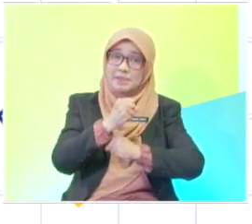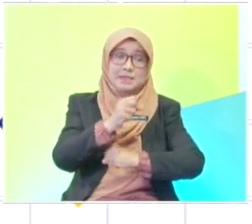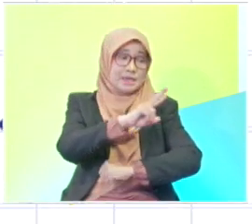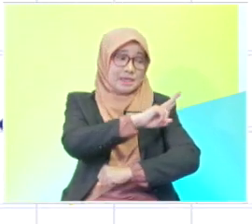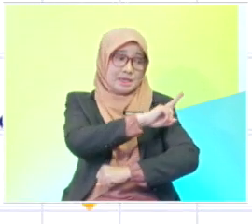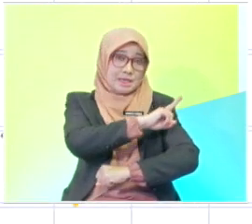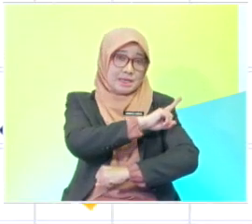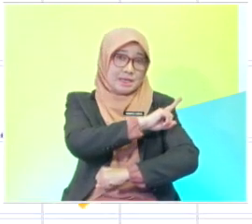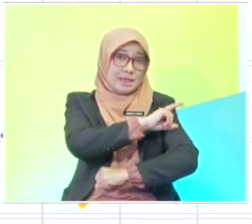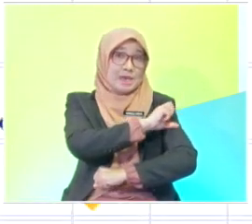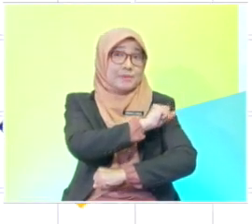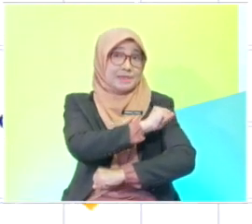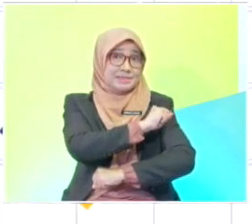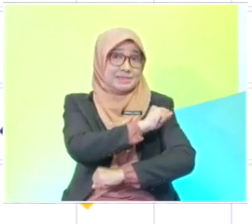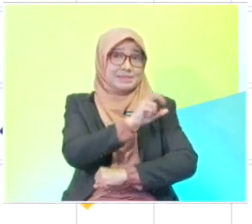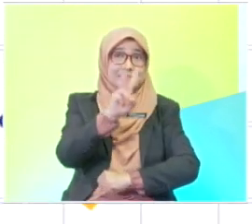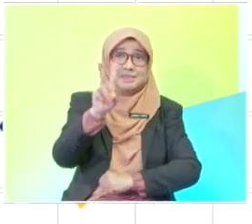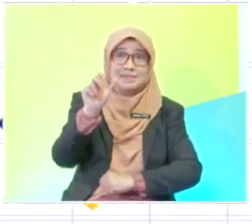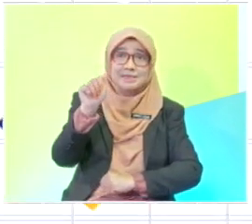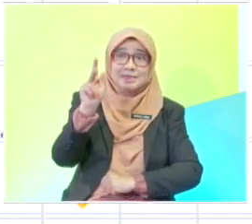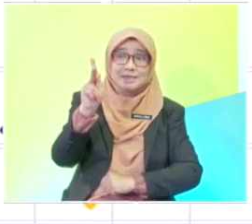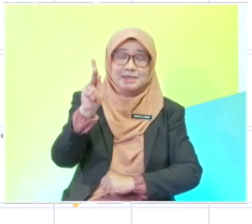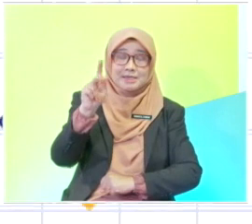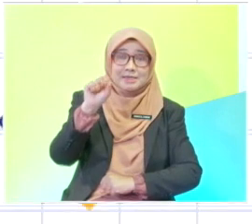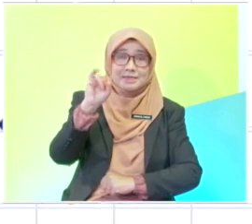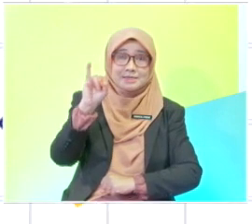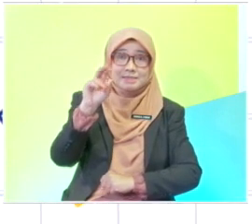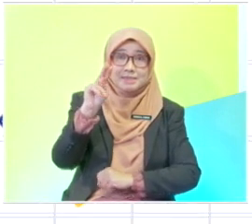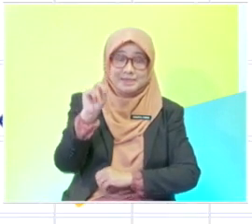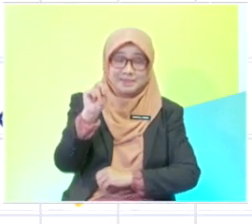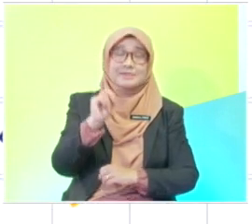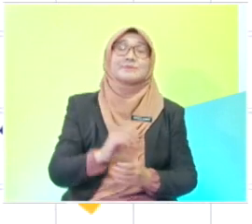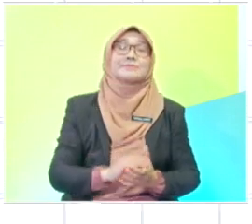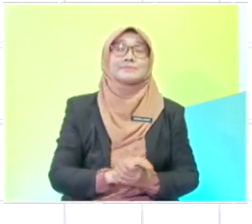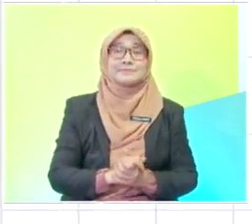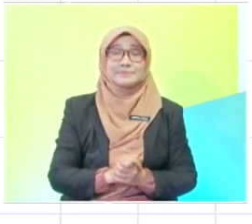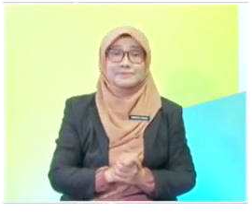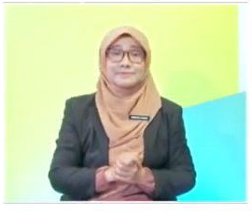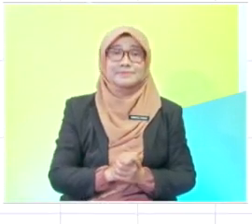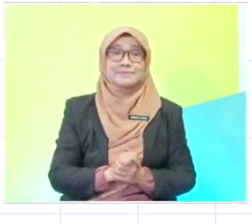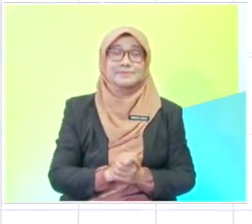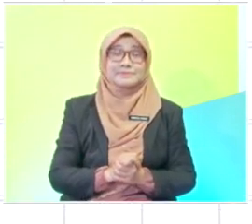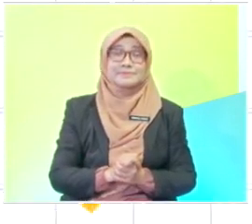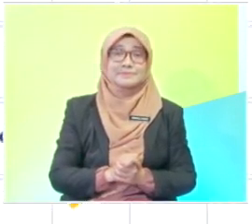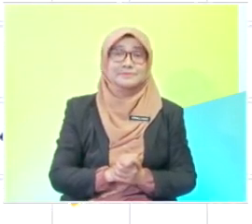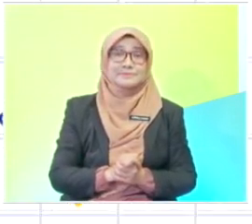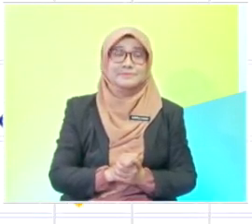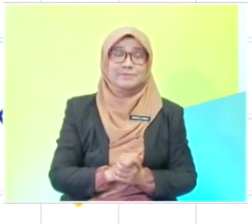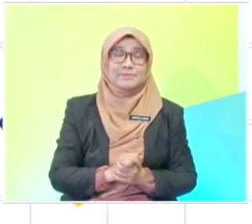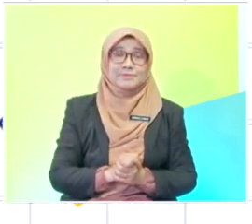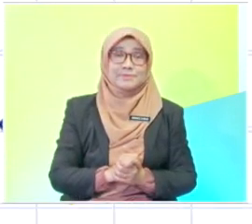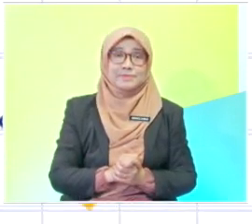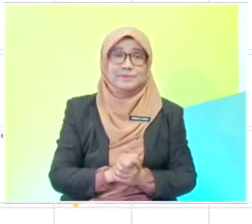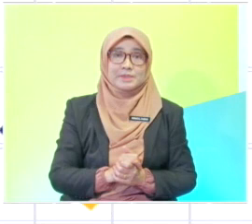vaksin juga. Suntikan vaksin, betul. Vaksin. Huruf V mewakili di situ. Vaksin. Baik.